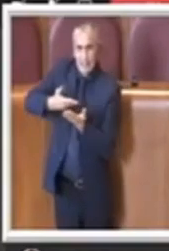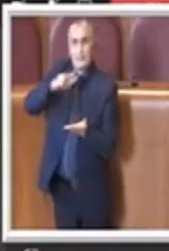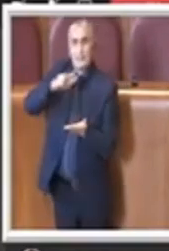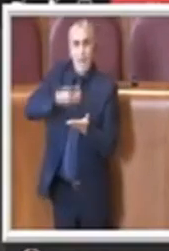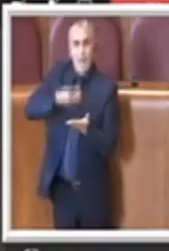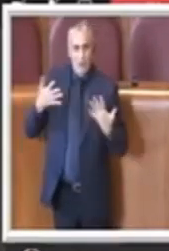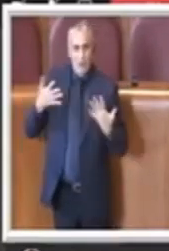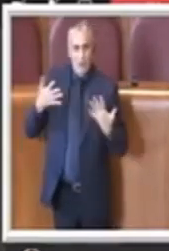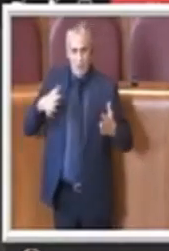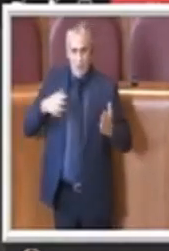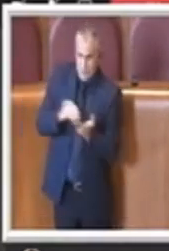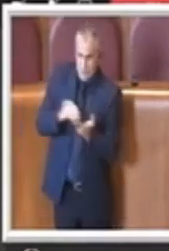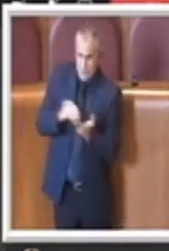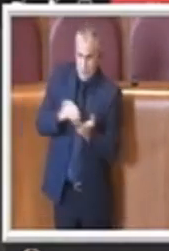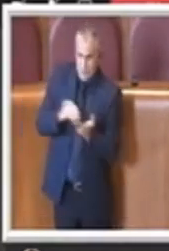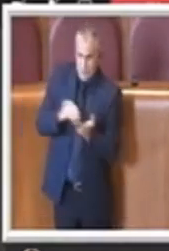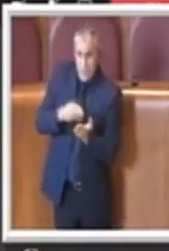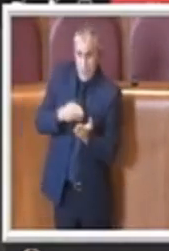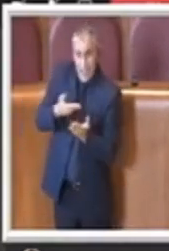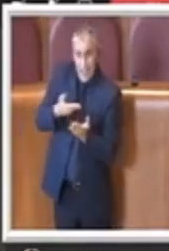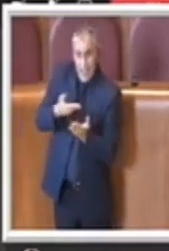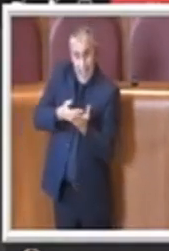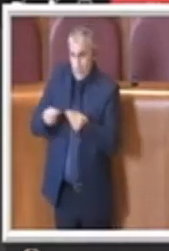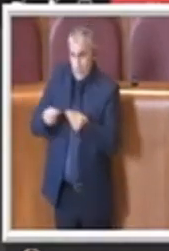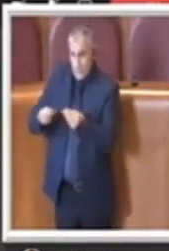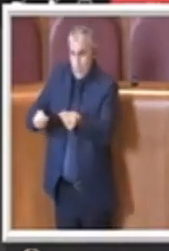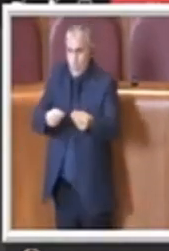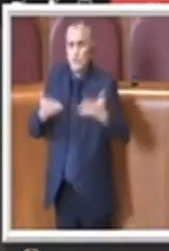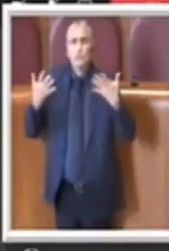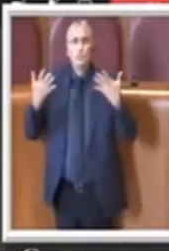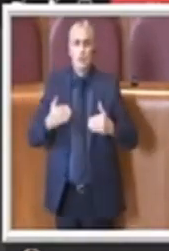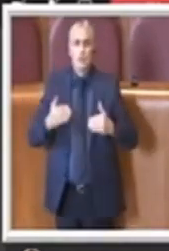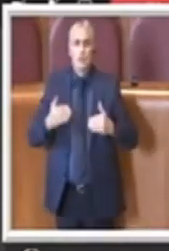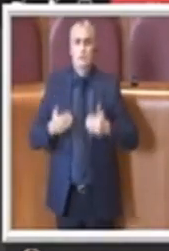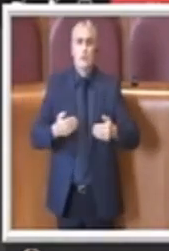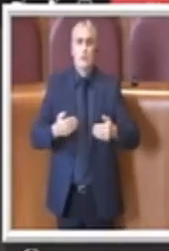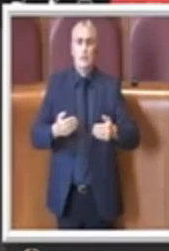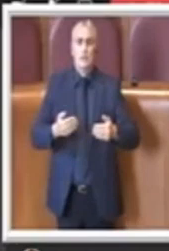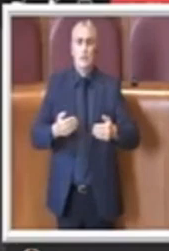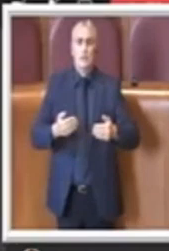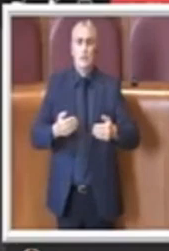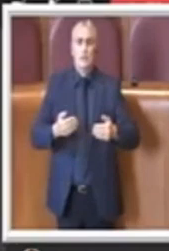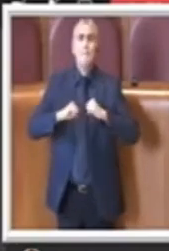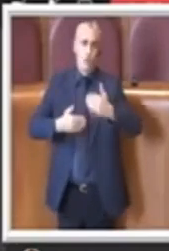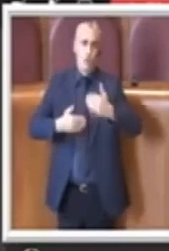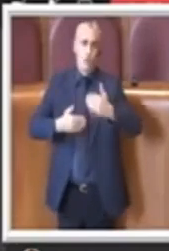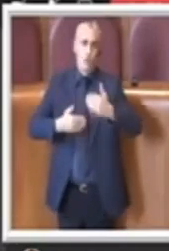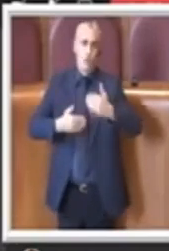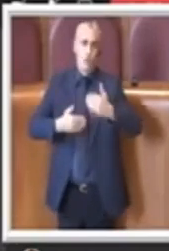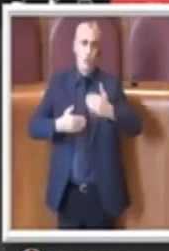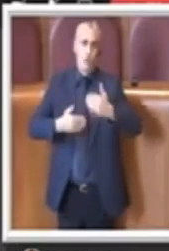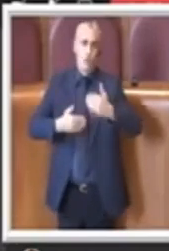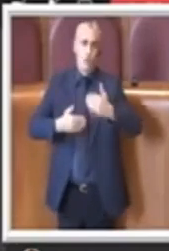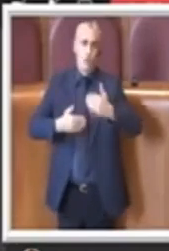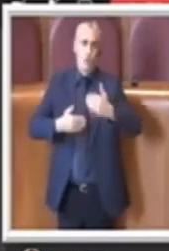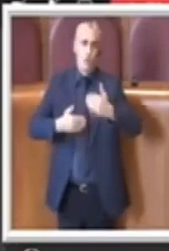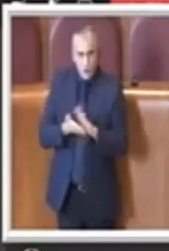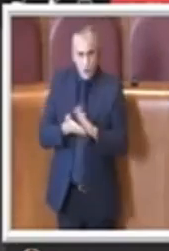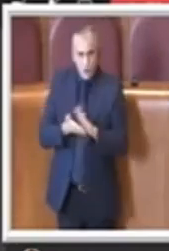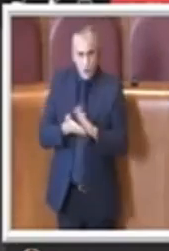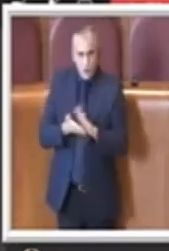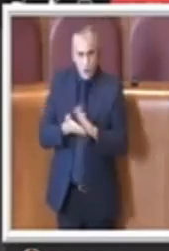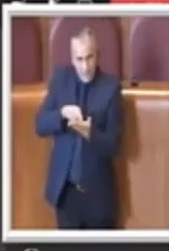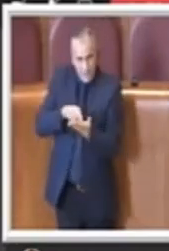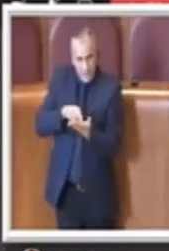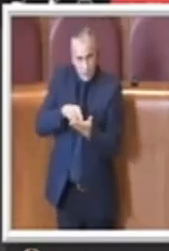questi atti si sono tradotti in atti amministrativi per cui nel contratto di servizio è stata inserita